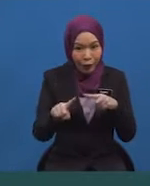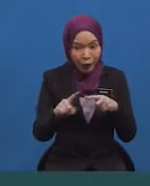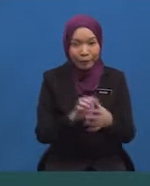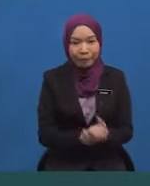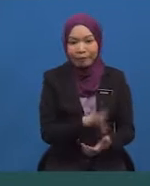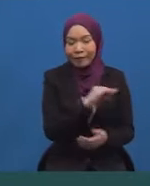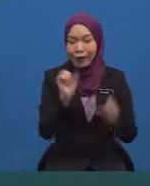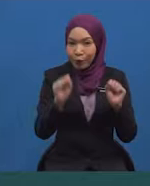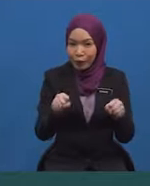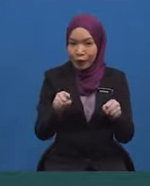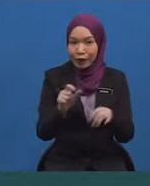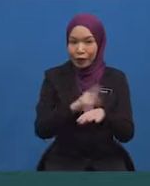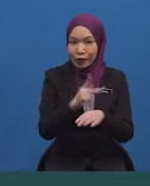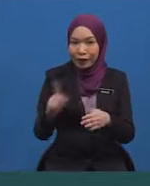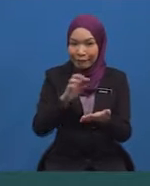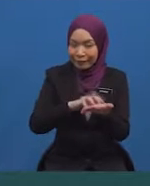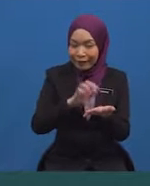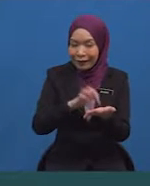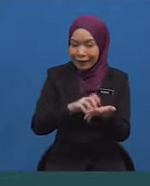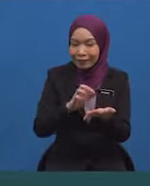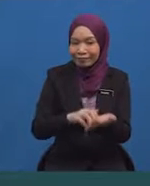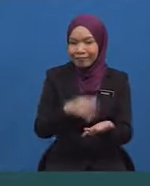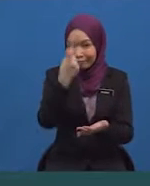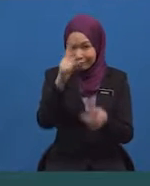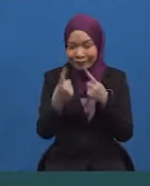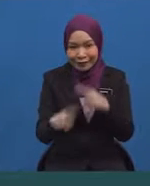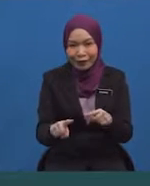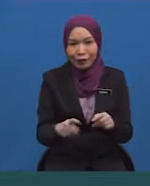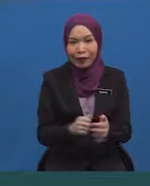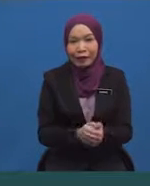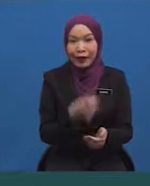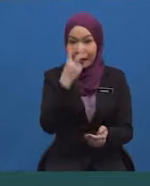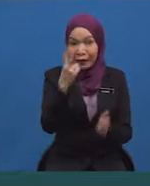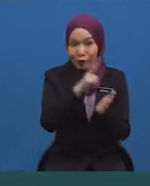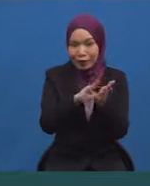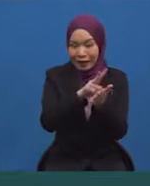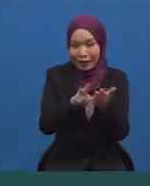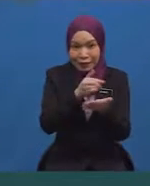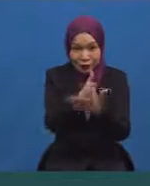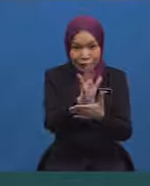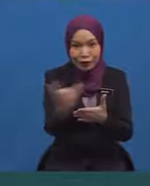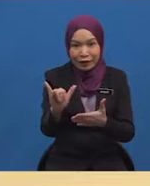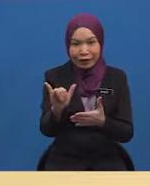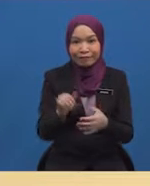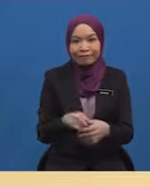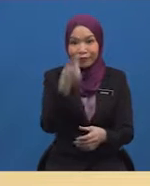kalkulator ya. Sila lihat slide seterusnya untuk soalan pengiraan kepadatan penduduk.